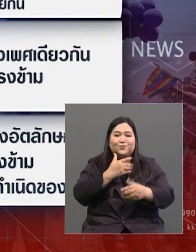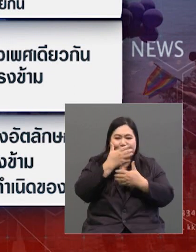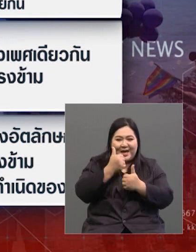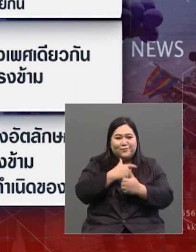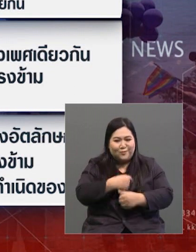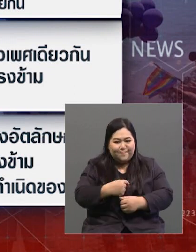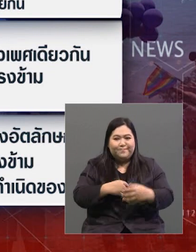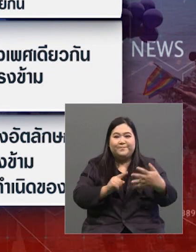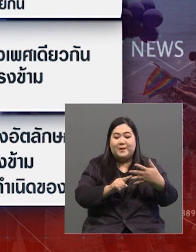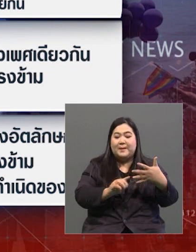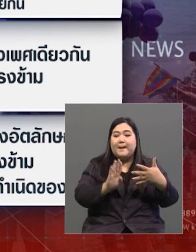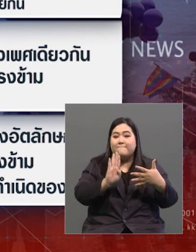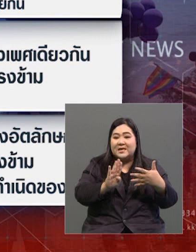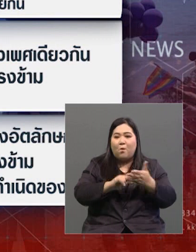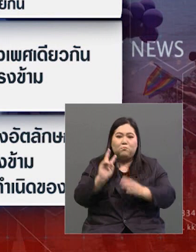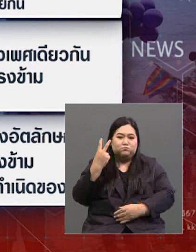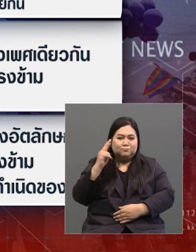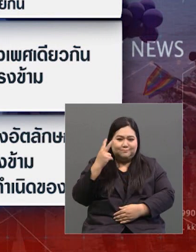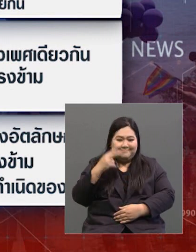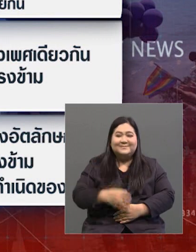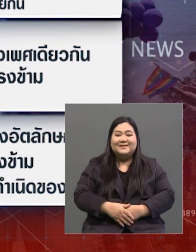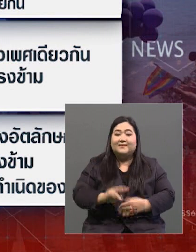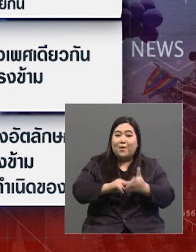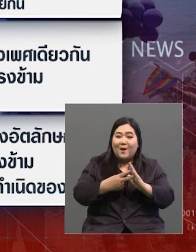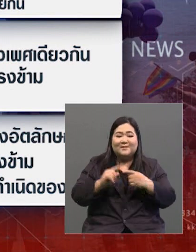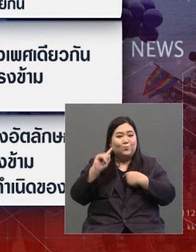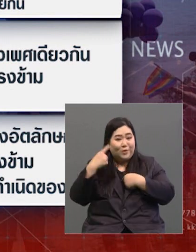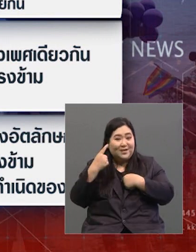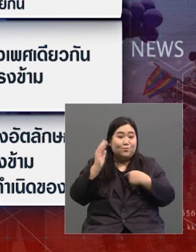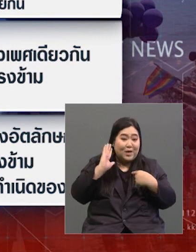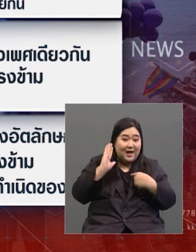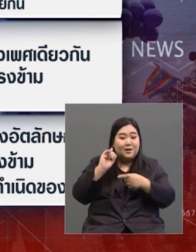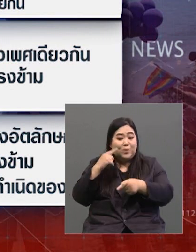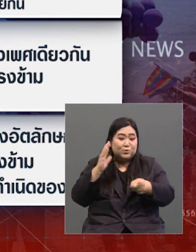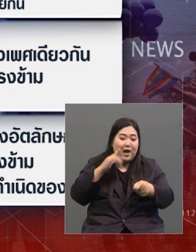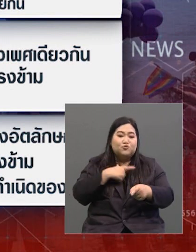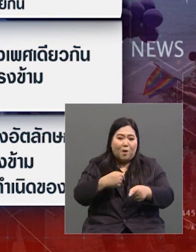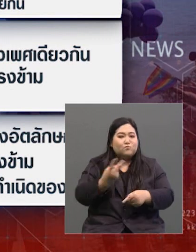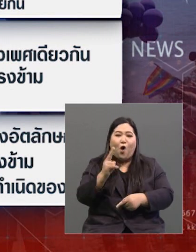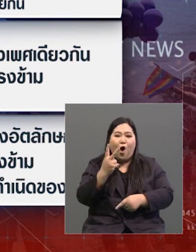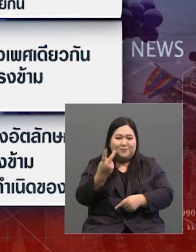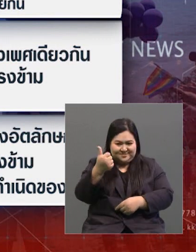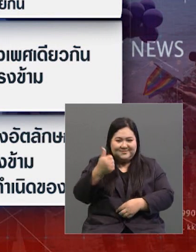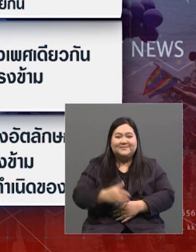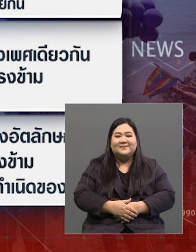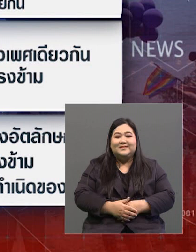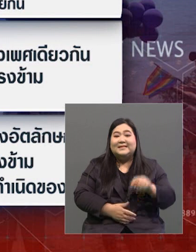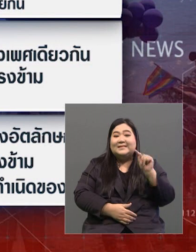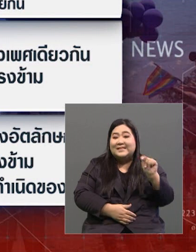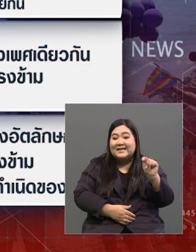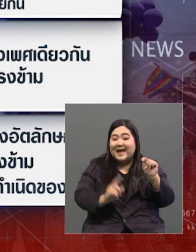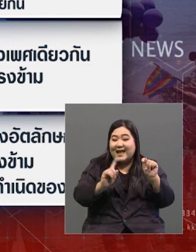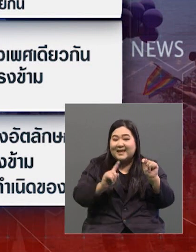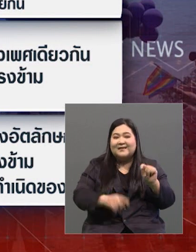กันแล้วก็มี Bไซกกลุ่มที่ชอบได้ทั้งเพศเดียวกันแล้วก็เพศตรงข้ามนะคะ Tครับ